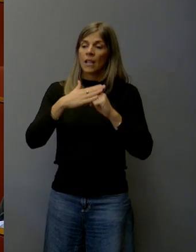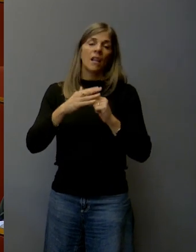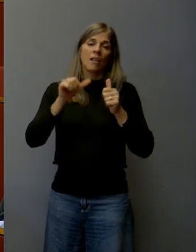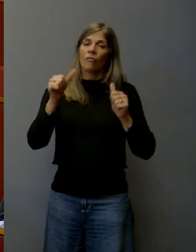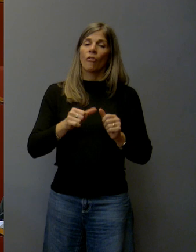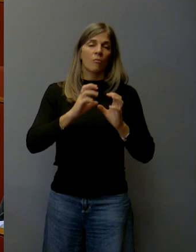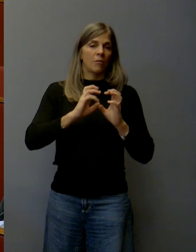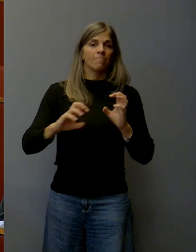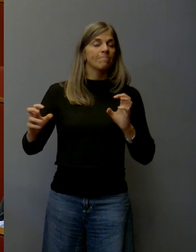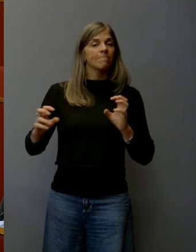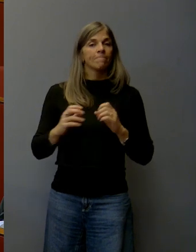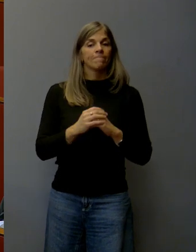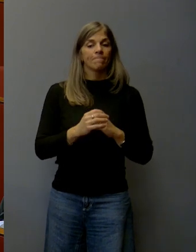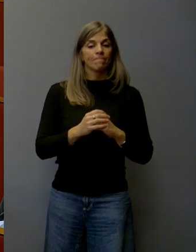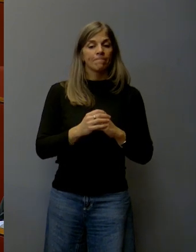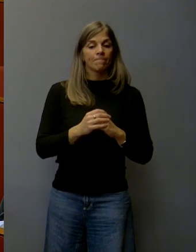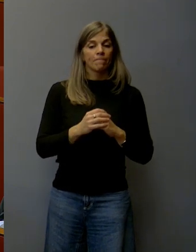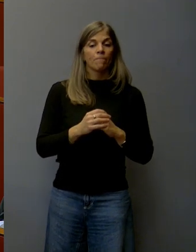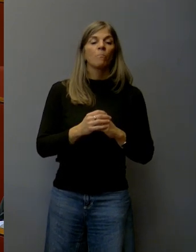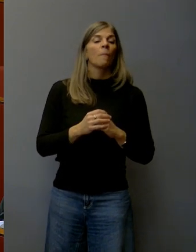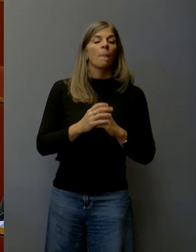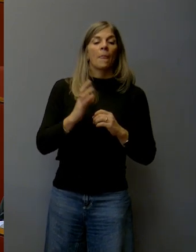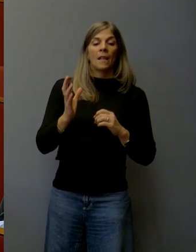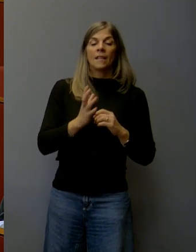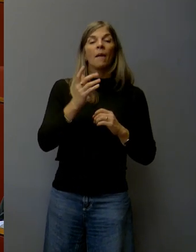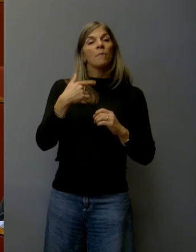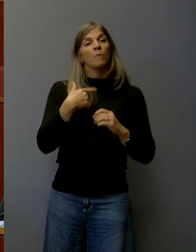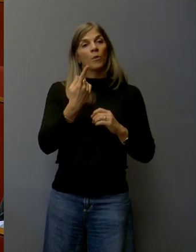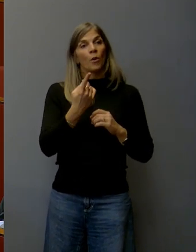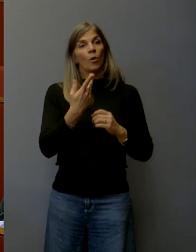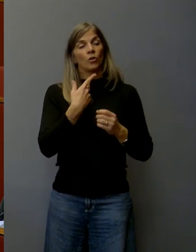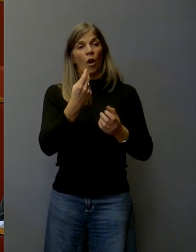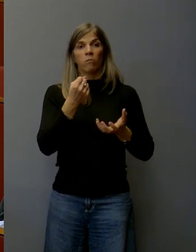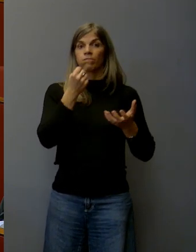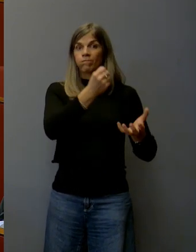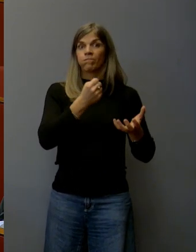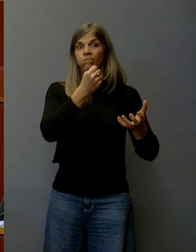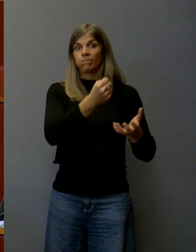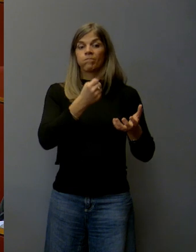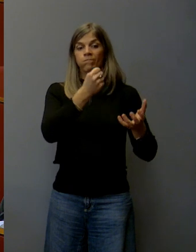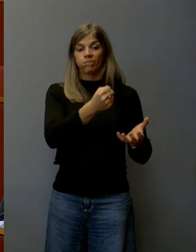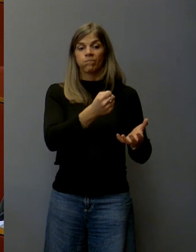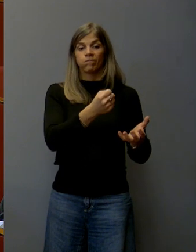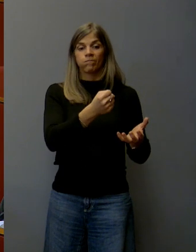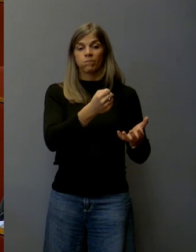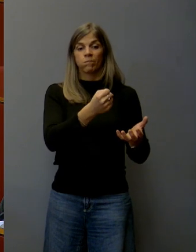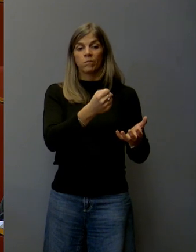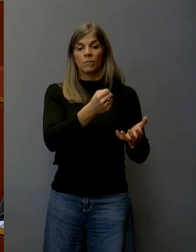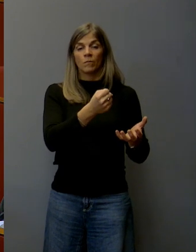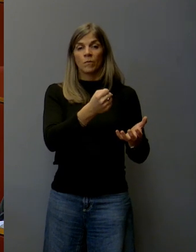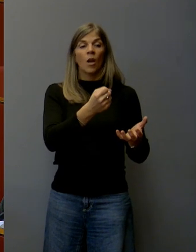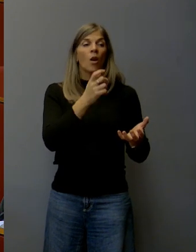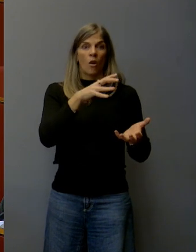addirittura togliendo un po' di quelle risorse securitarie di cui qualcuno ha parlato prima di me e